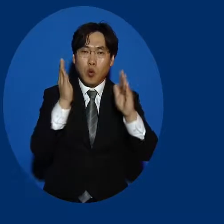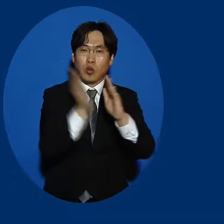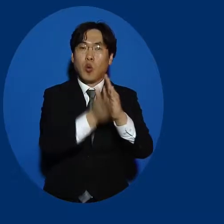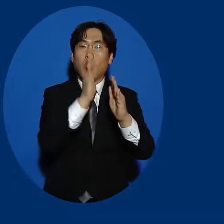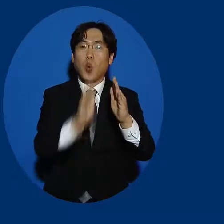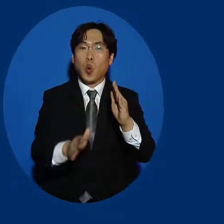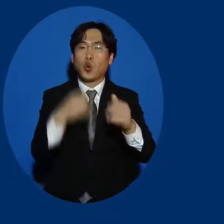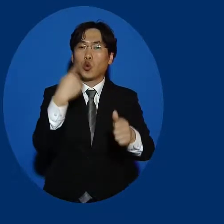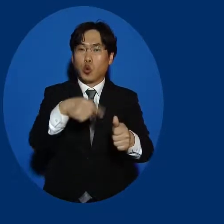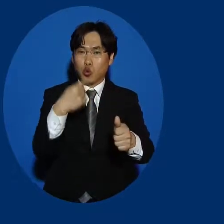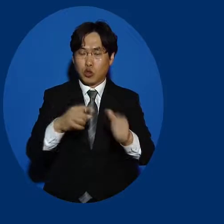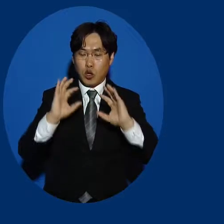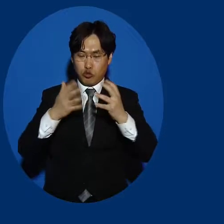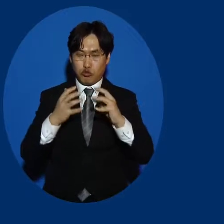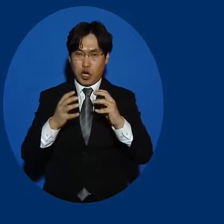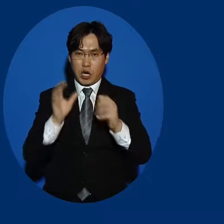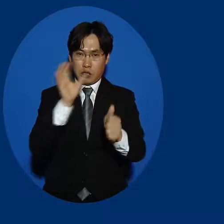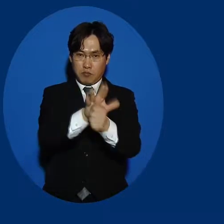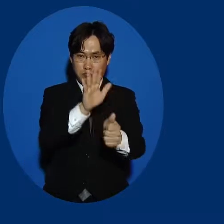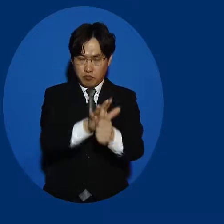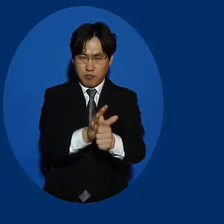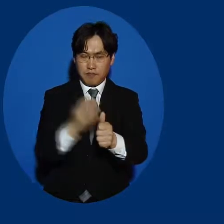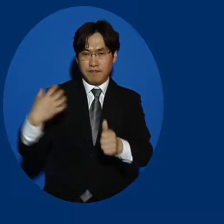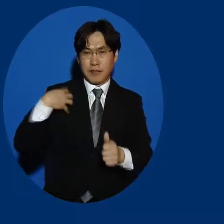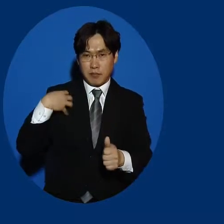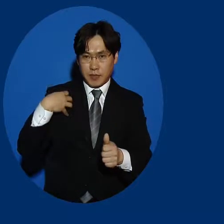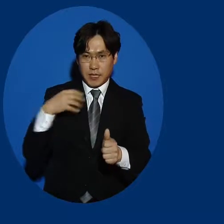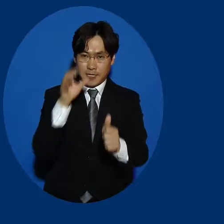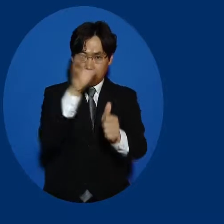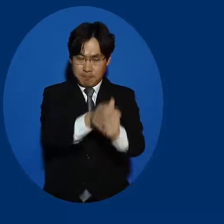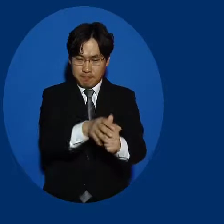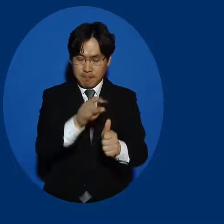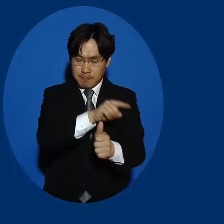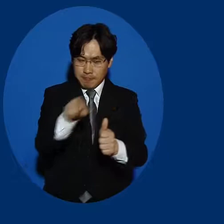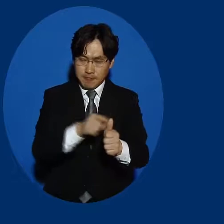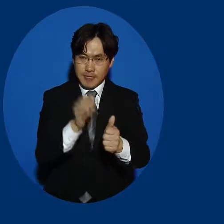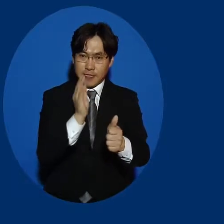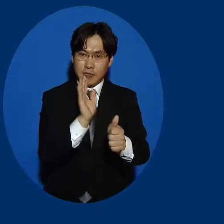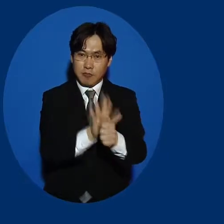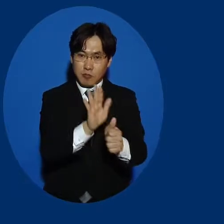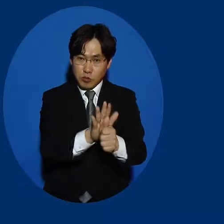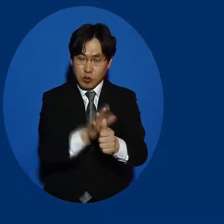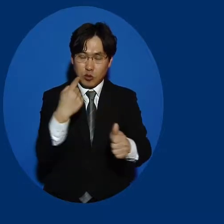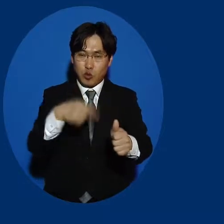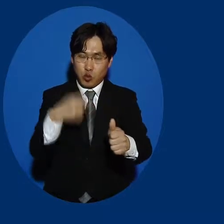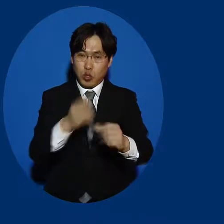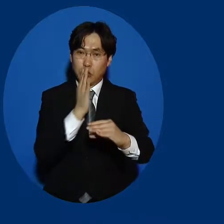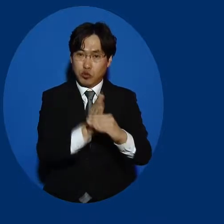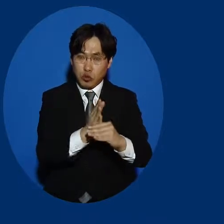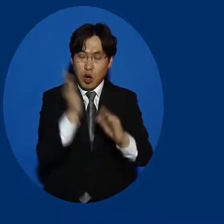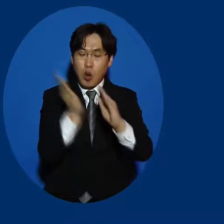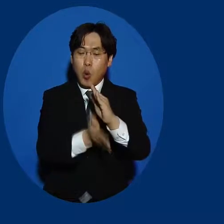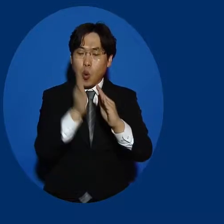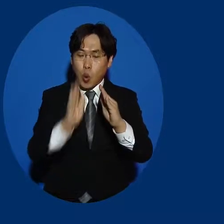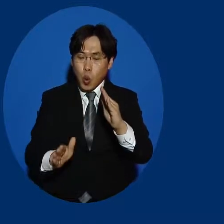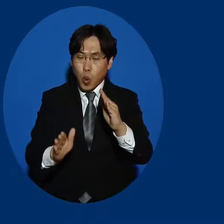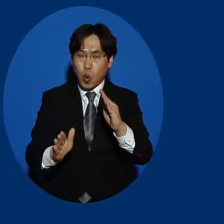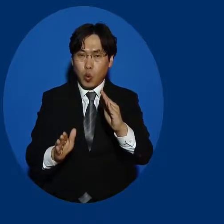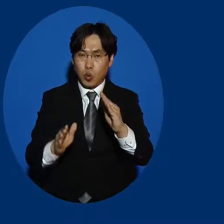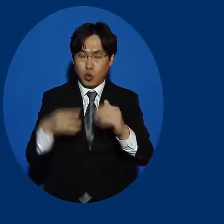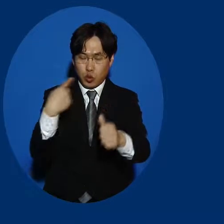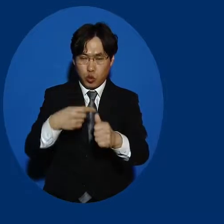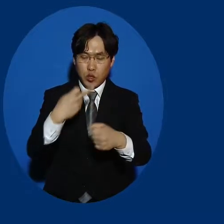공교육이라고 해서 국가와 지자체가 지원해 주고 있죠. 왜냐하면 이 공교육의 12년을